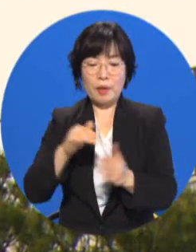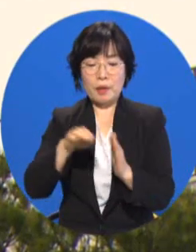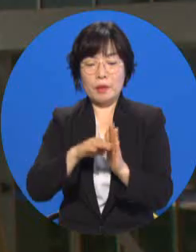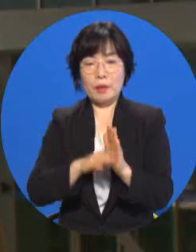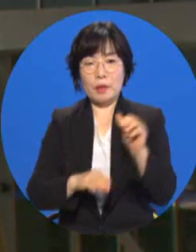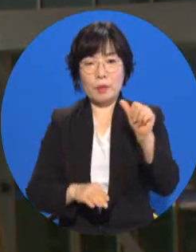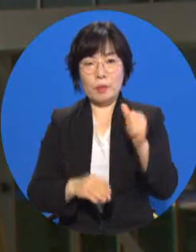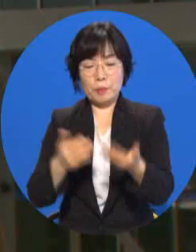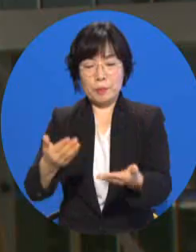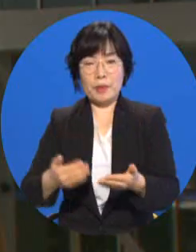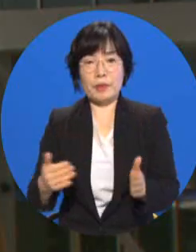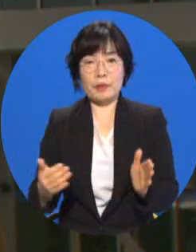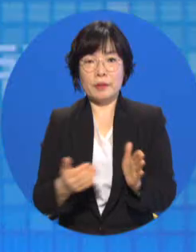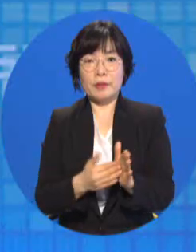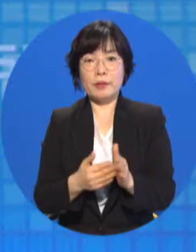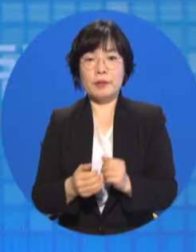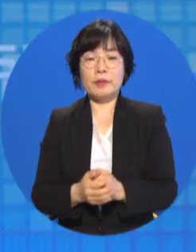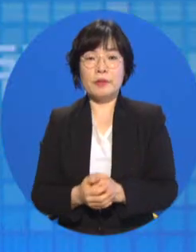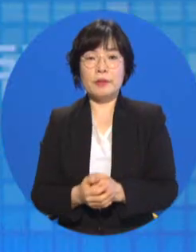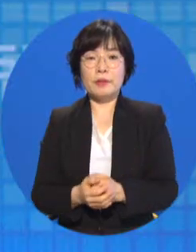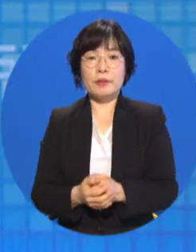5등급을 받았습니다.